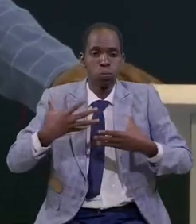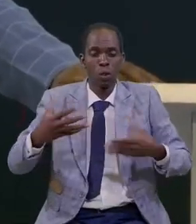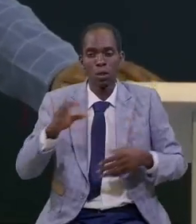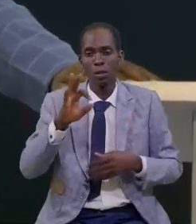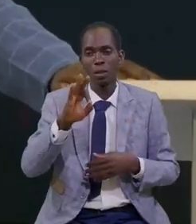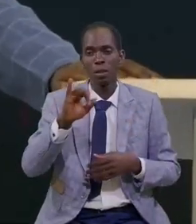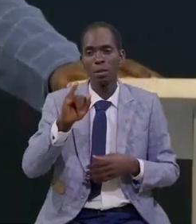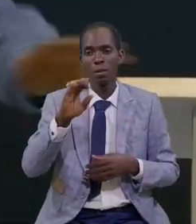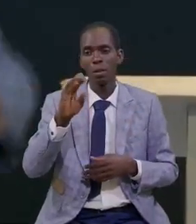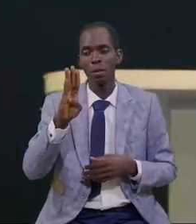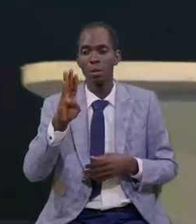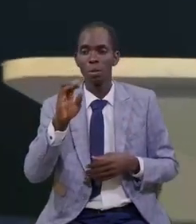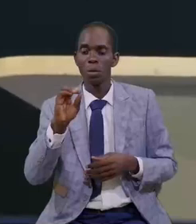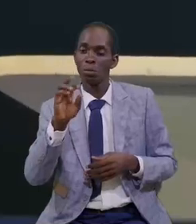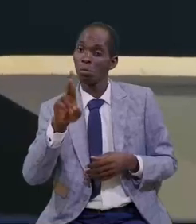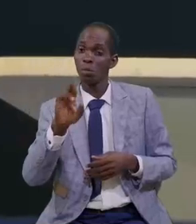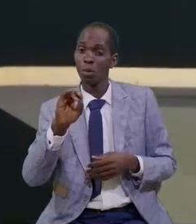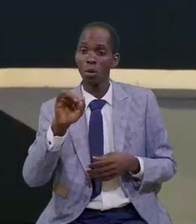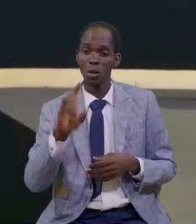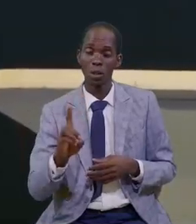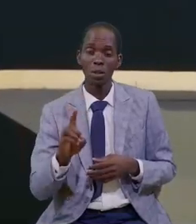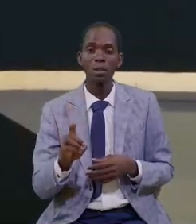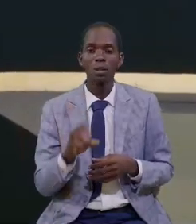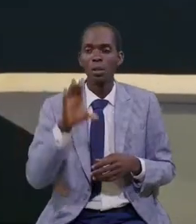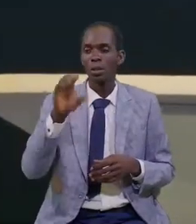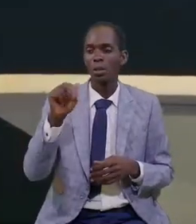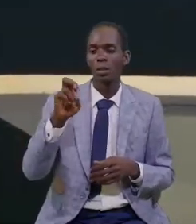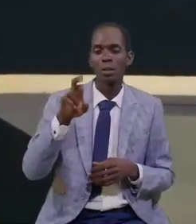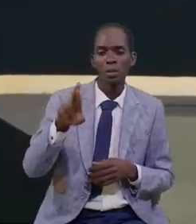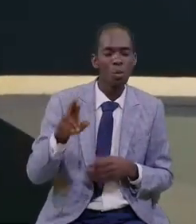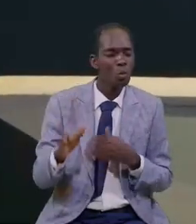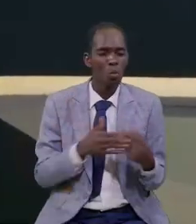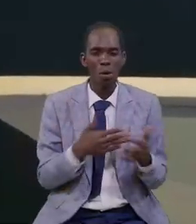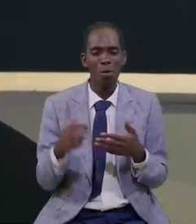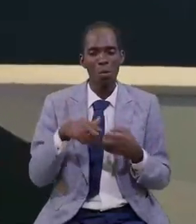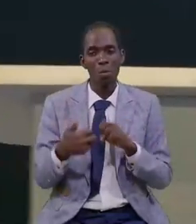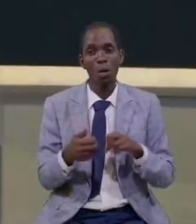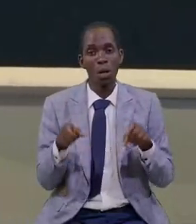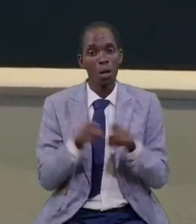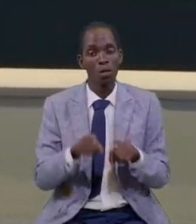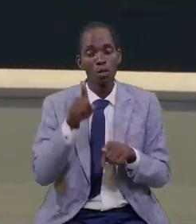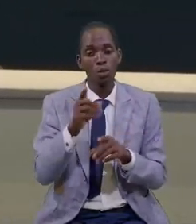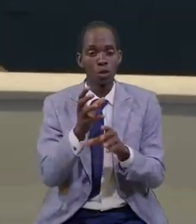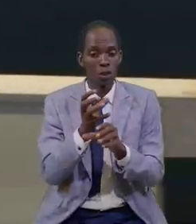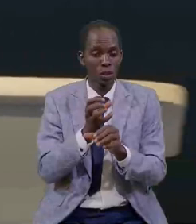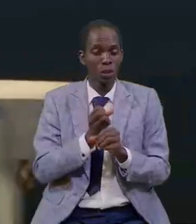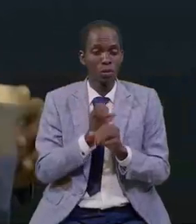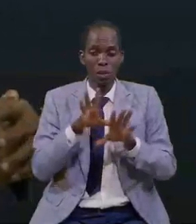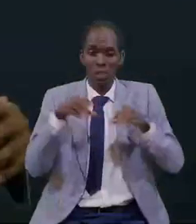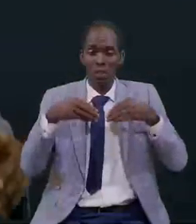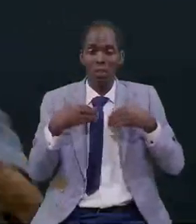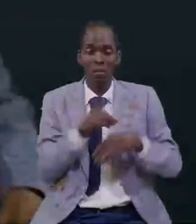as un cancer est-ce que tu as le un problème ce soir comme tu reçois le Seigneur